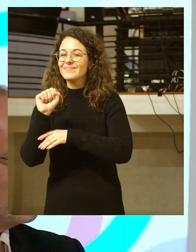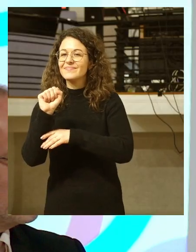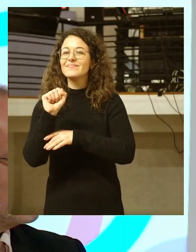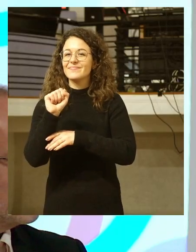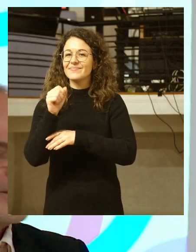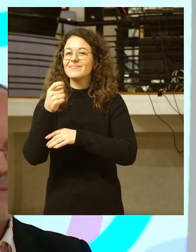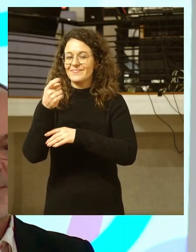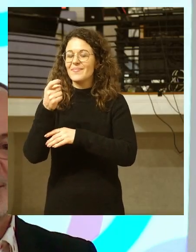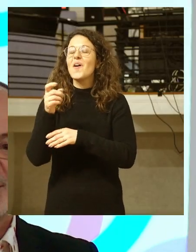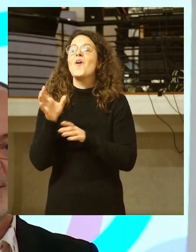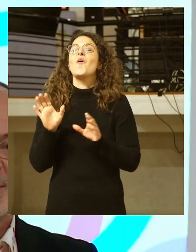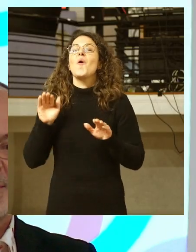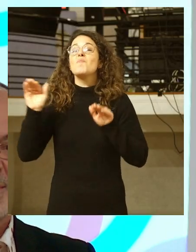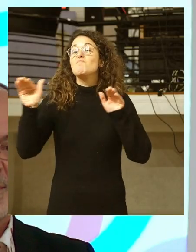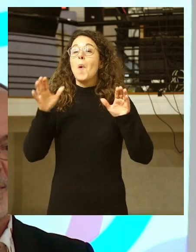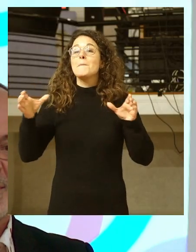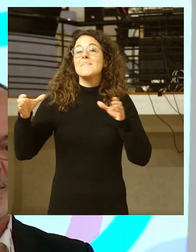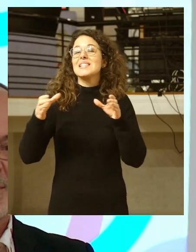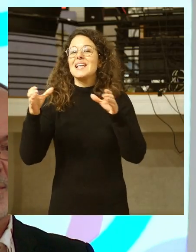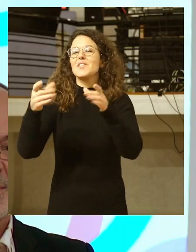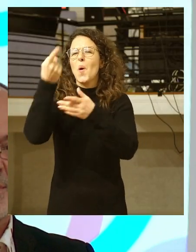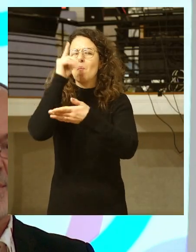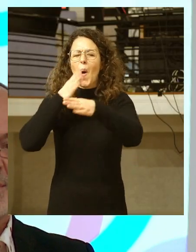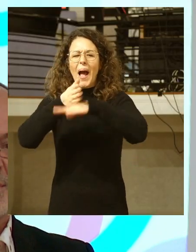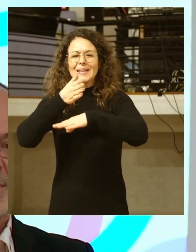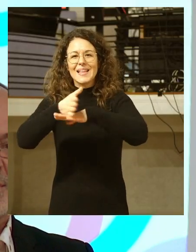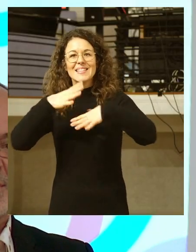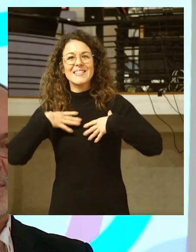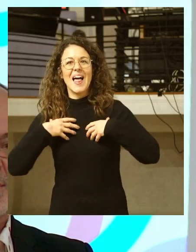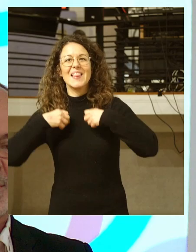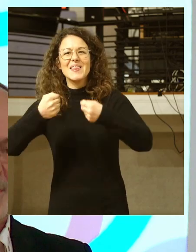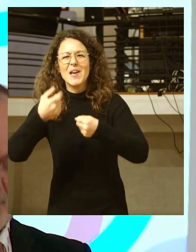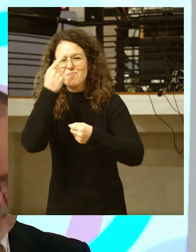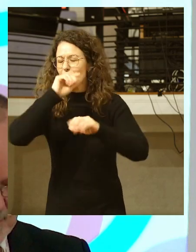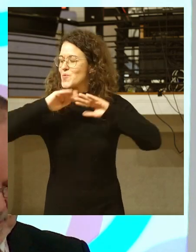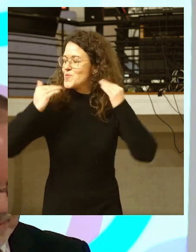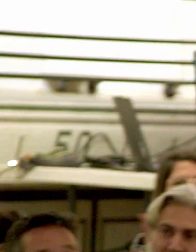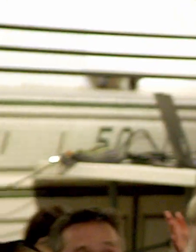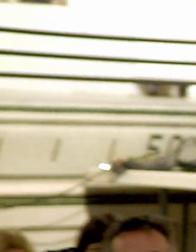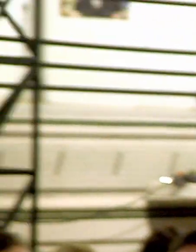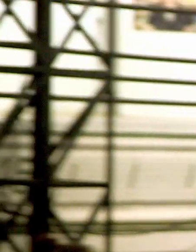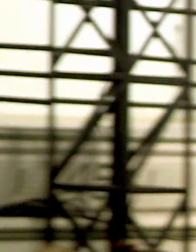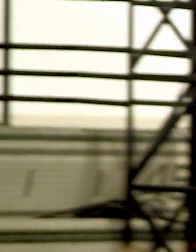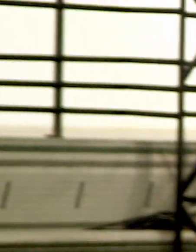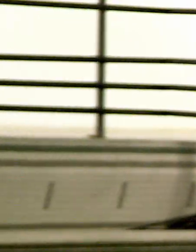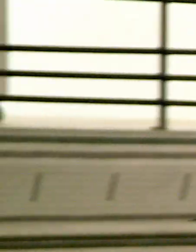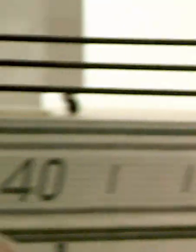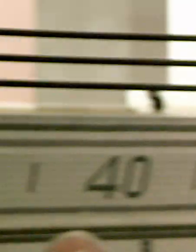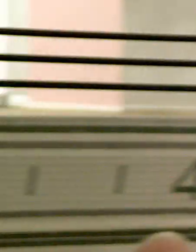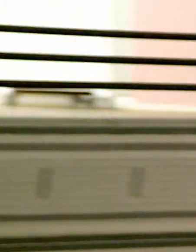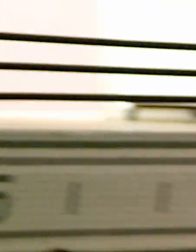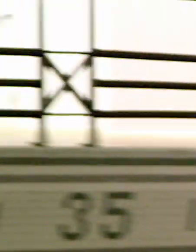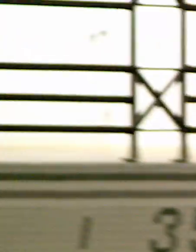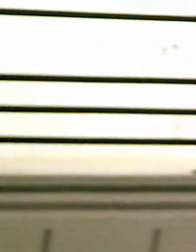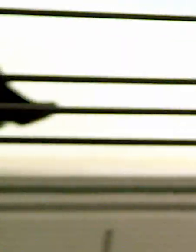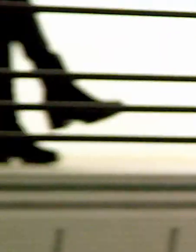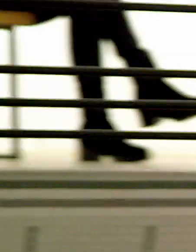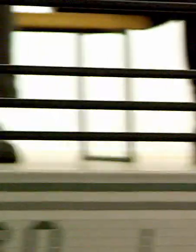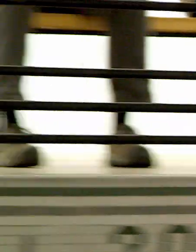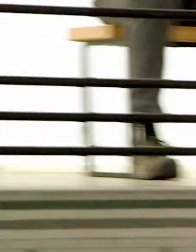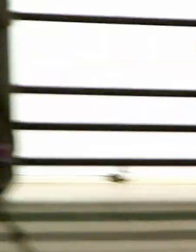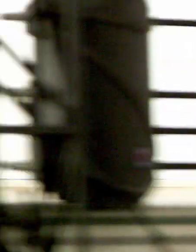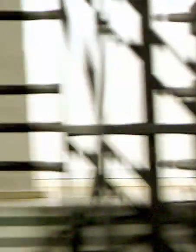C'est la mobilisation pour l'accès à la santé de tous les enfants du Québec de l'ONG Médecins du